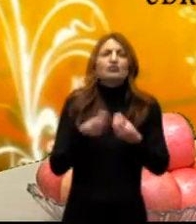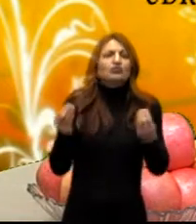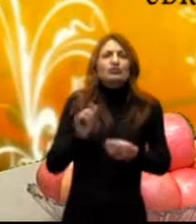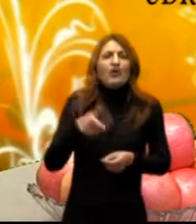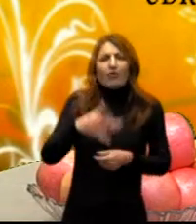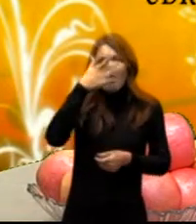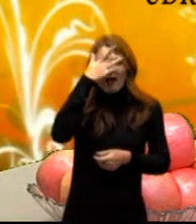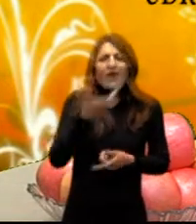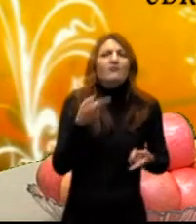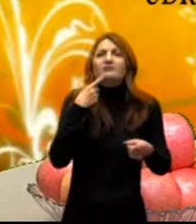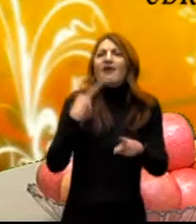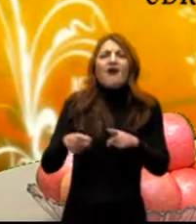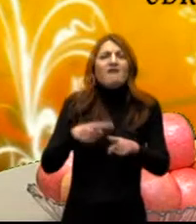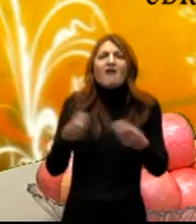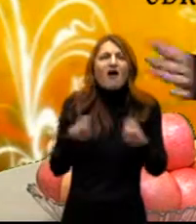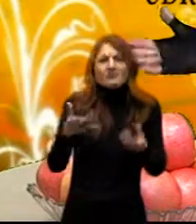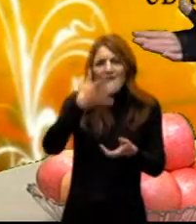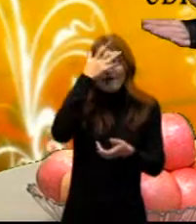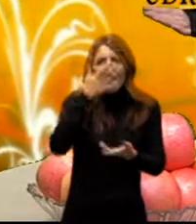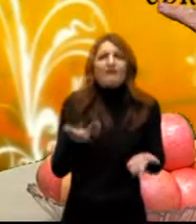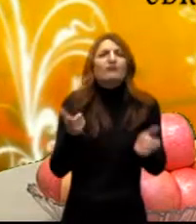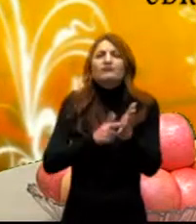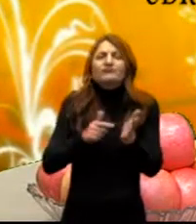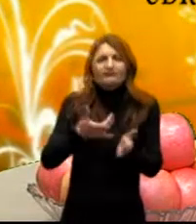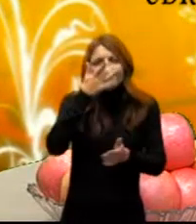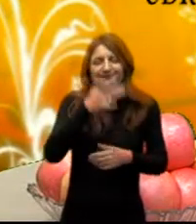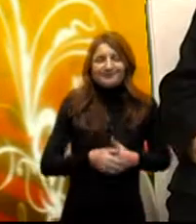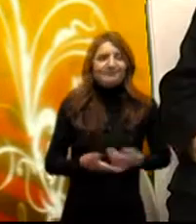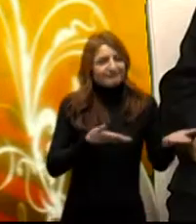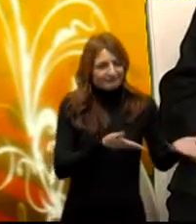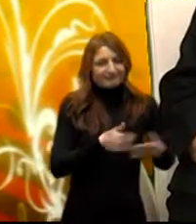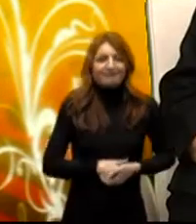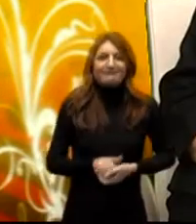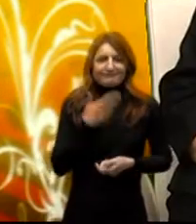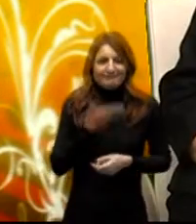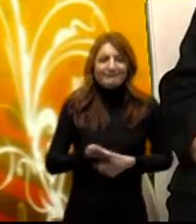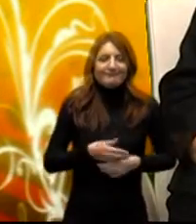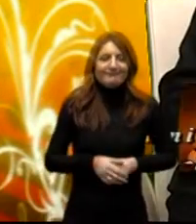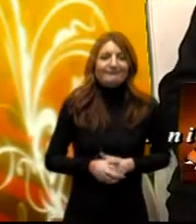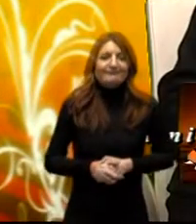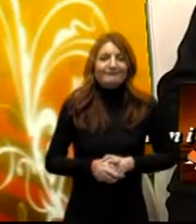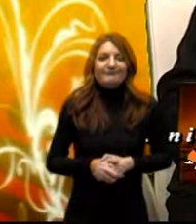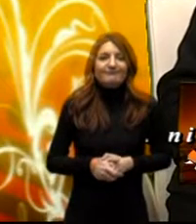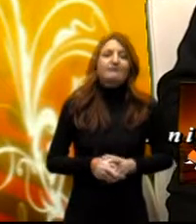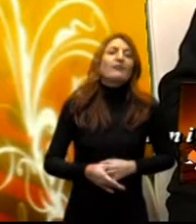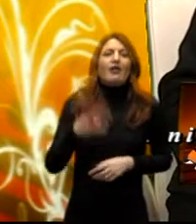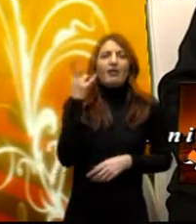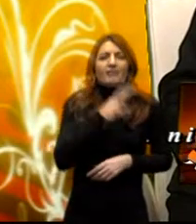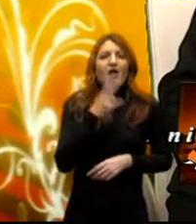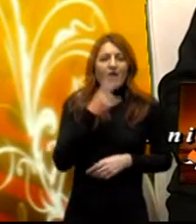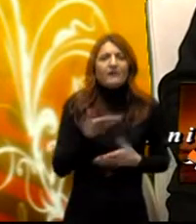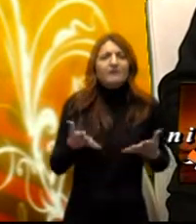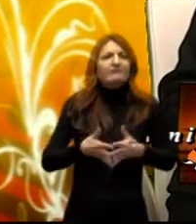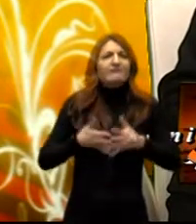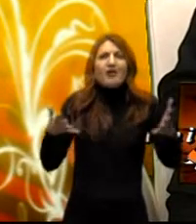glavobolja, što su uzroci, koliko učestala. Evo, izvolite. Hvala. Pa naravno da je veliki interes